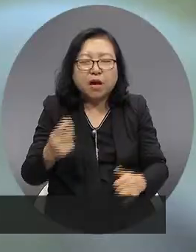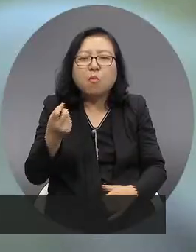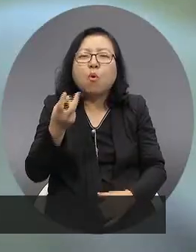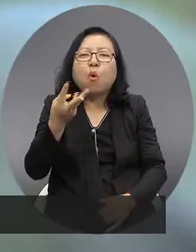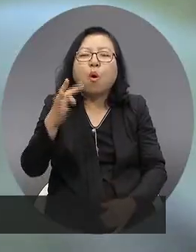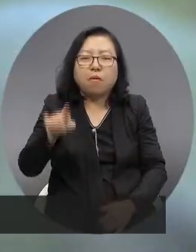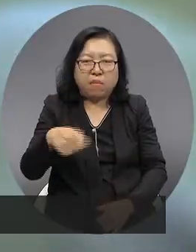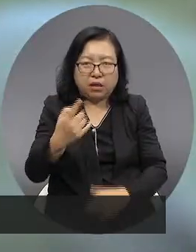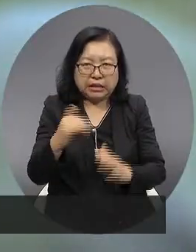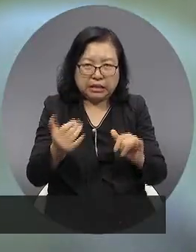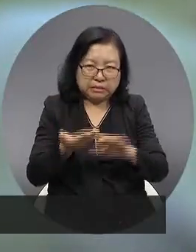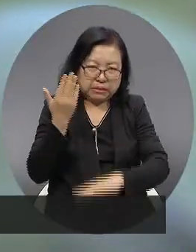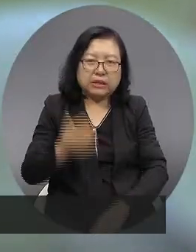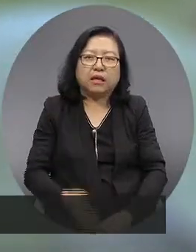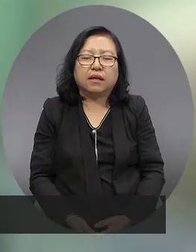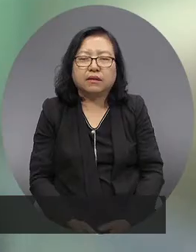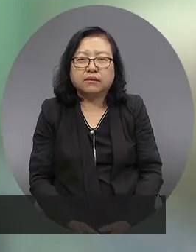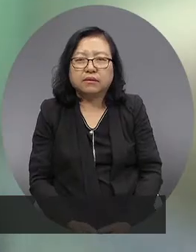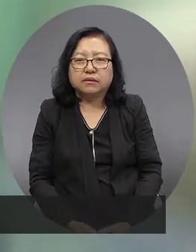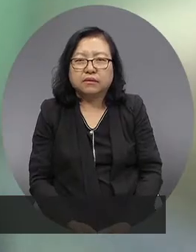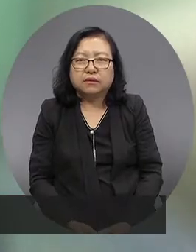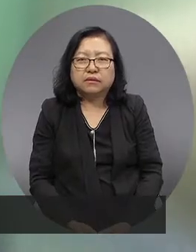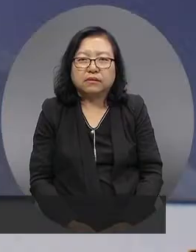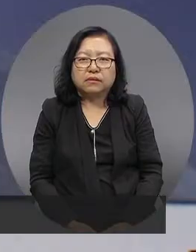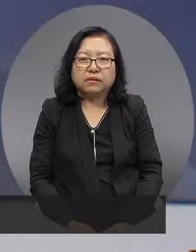이르는 것으로 추정됩니다.